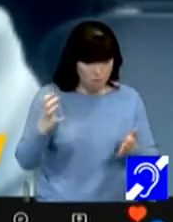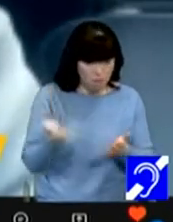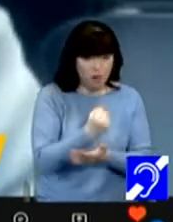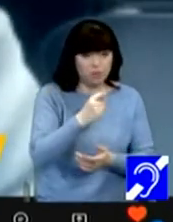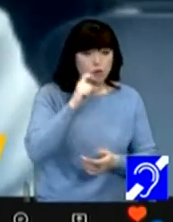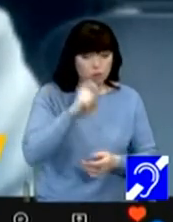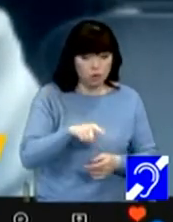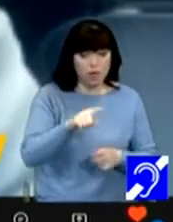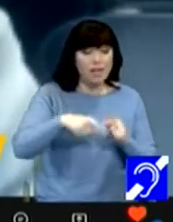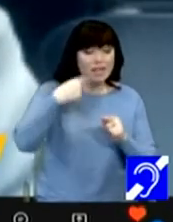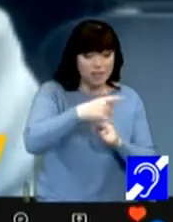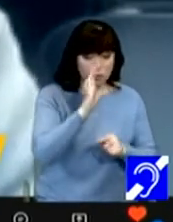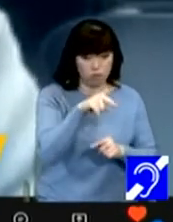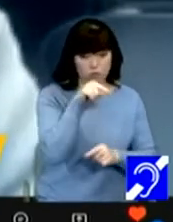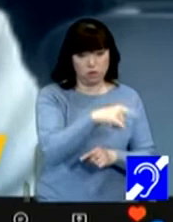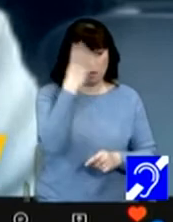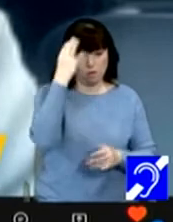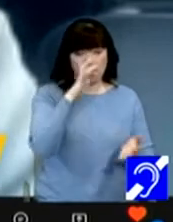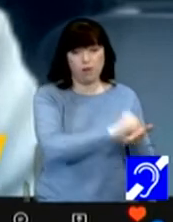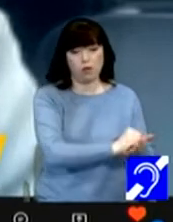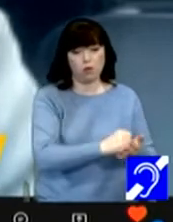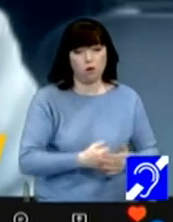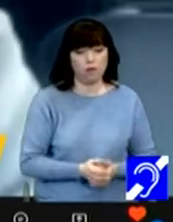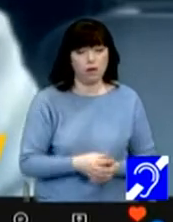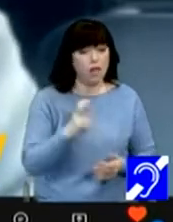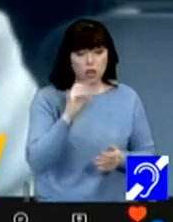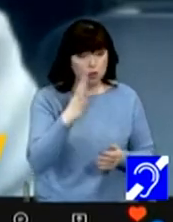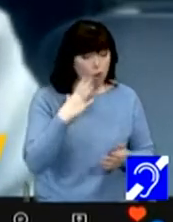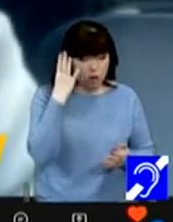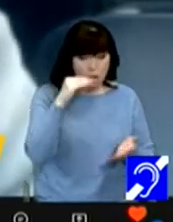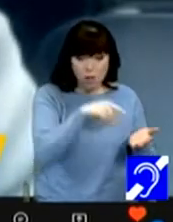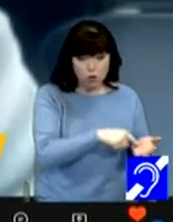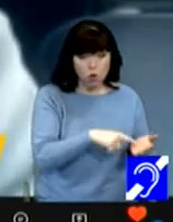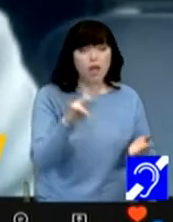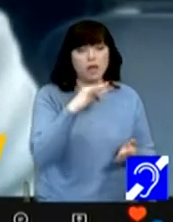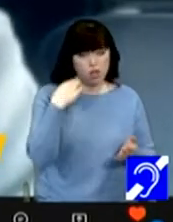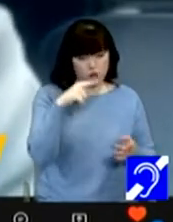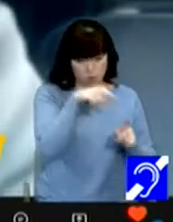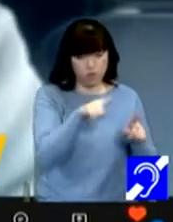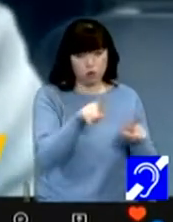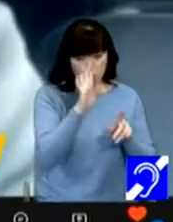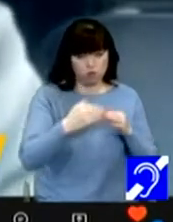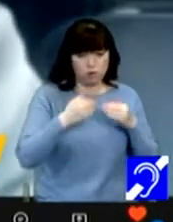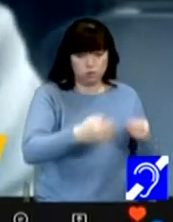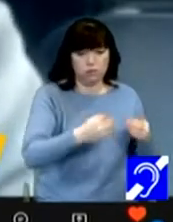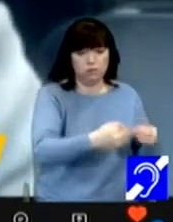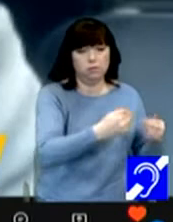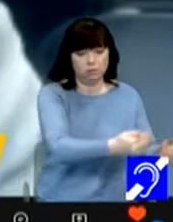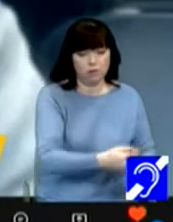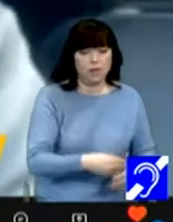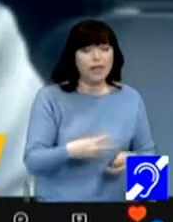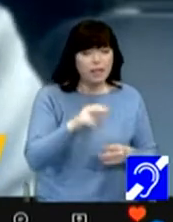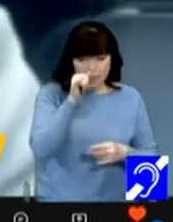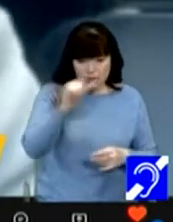к вам они придут следующими. Не только в Молдову, но и в Румынию. Поэтому давайте не допускать до этого. Давайте весь